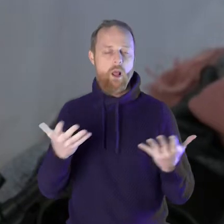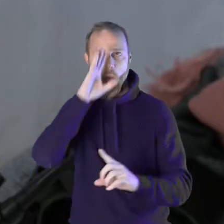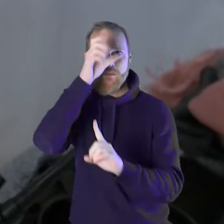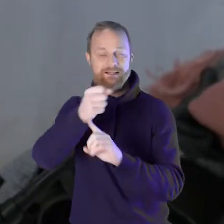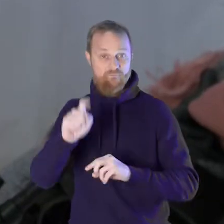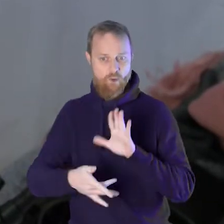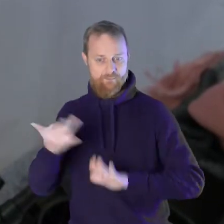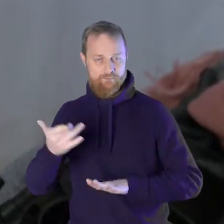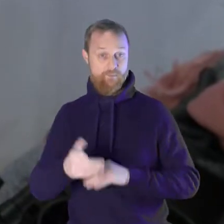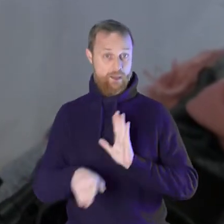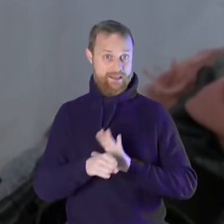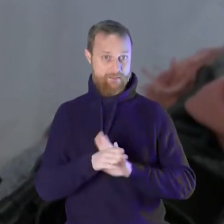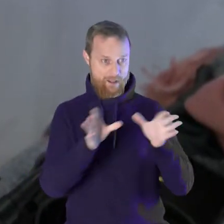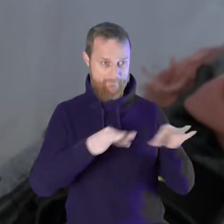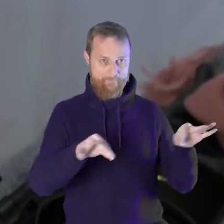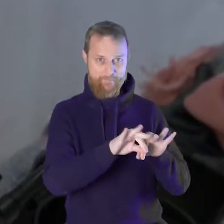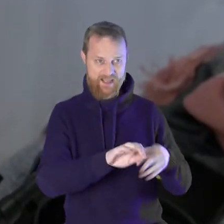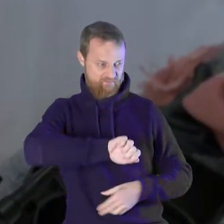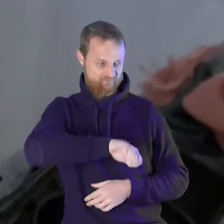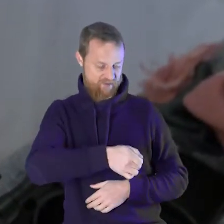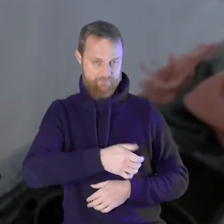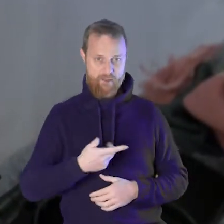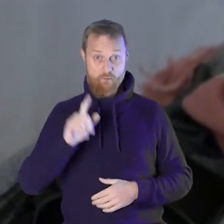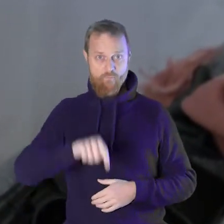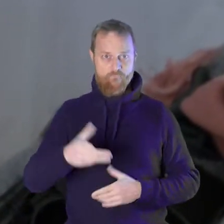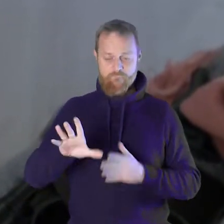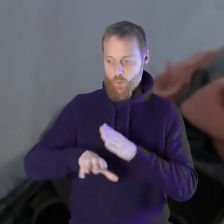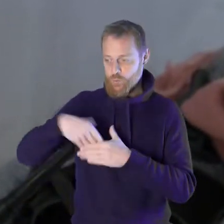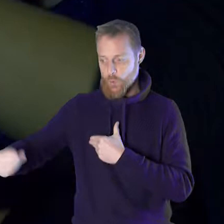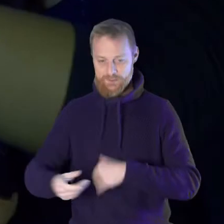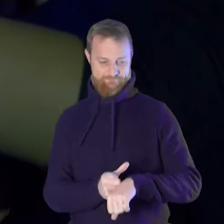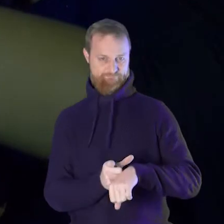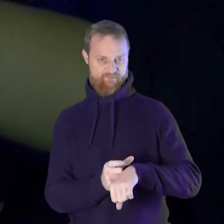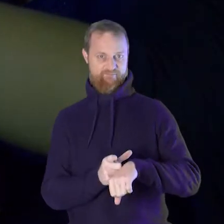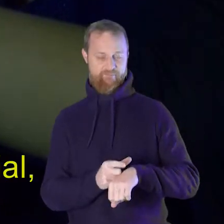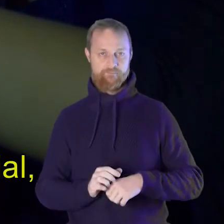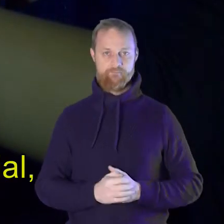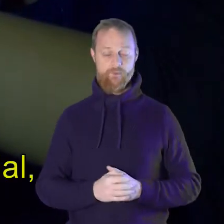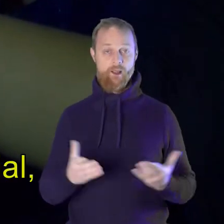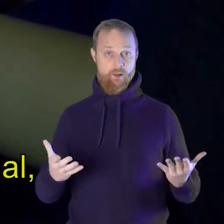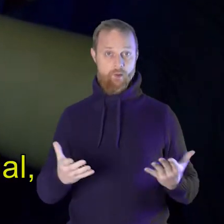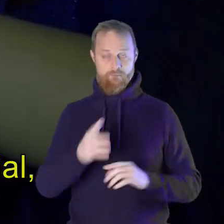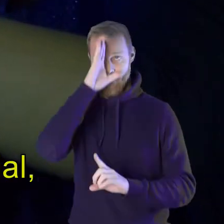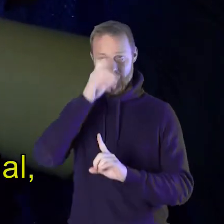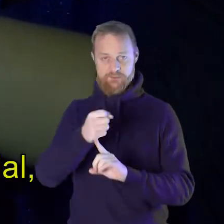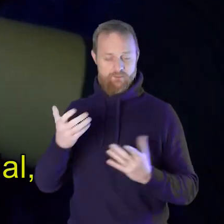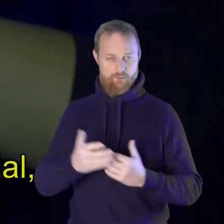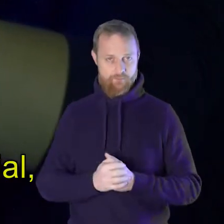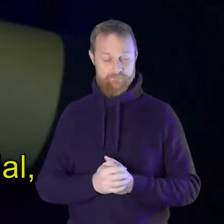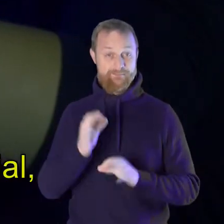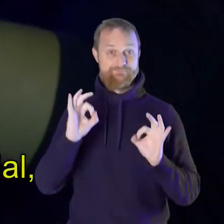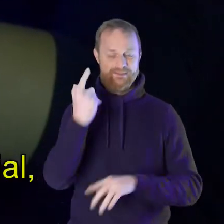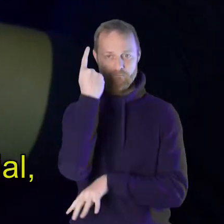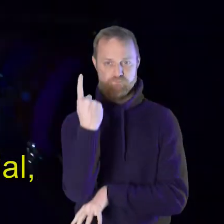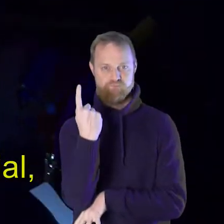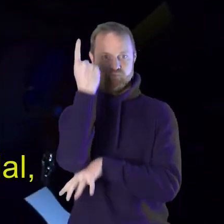d'évasion. Ça consiste à être enfermé dans une pièce, à en sortir en un temps bien défini. Alors, la thématique, c'est vous